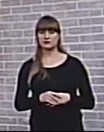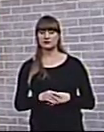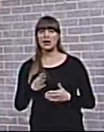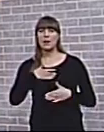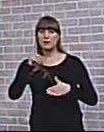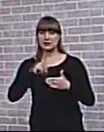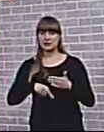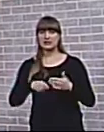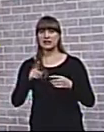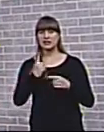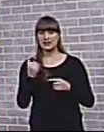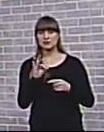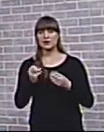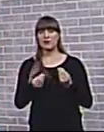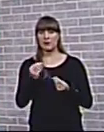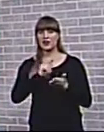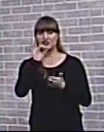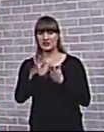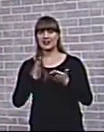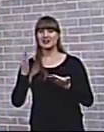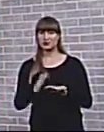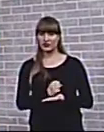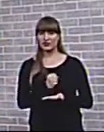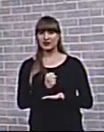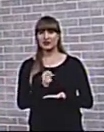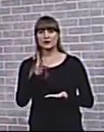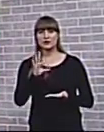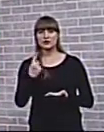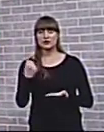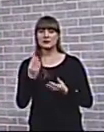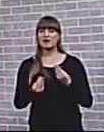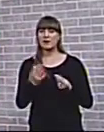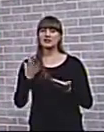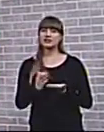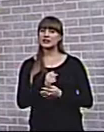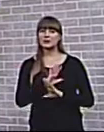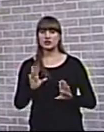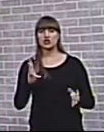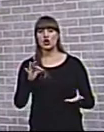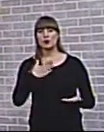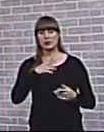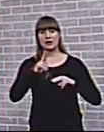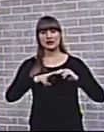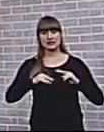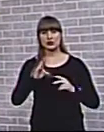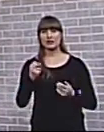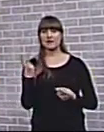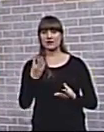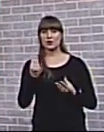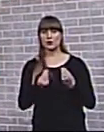Мы надеялись вообще с первого матча сразу выиграть, но с первого матча не получилось, но мы были настроены на вторую